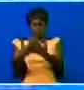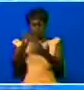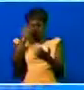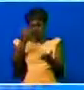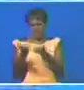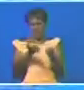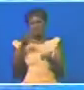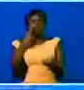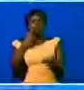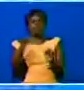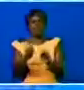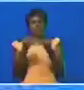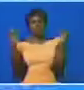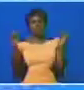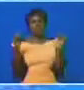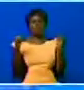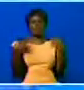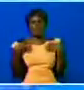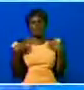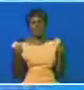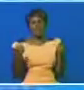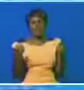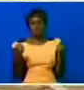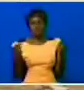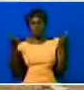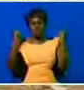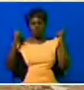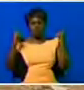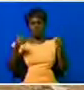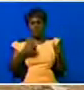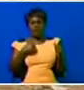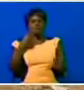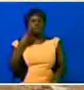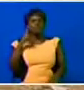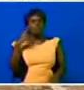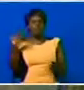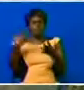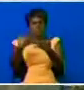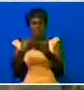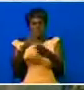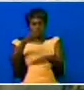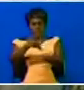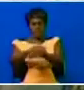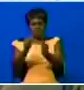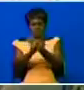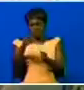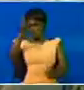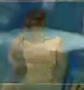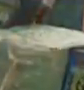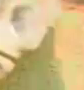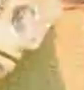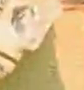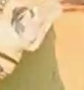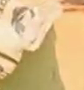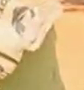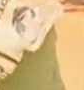kuuza sukari isiyokuwa salama kwa afya ya binadamu. Tayari lori lililokuwa limebeba sukari hiyo linazuiliwa baada ya kunaswa na polisi katika